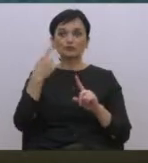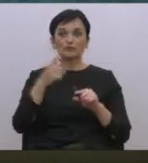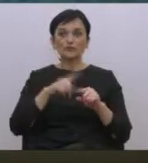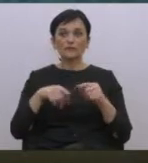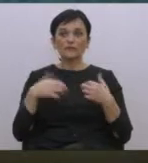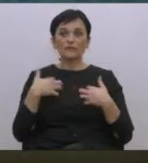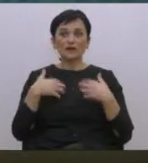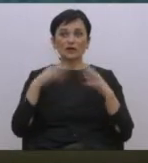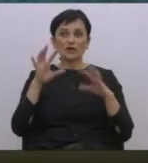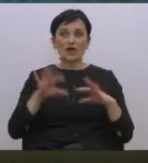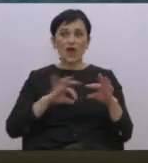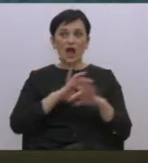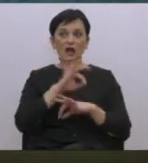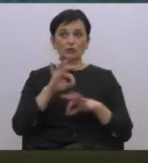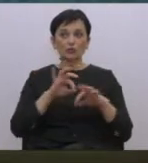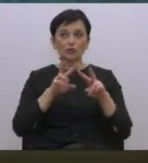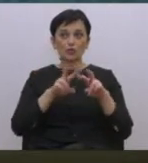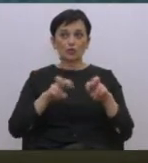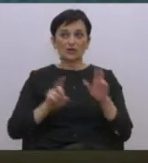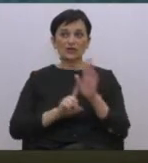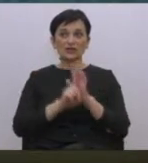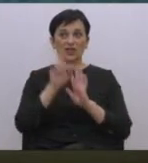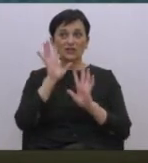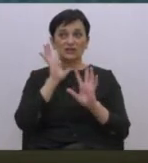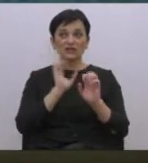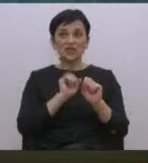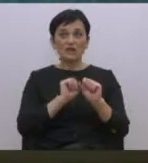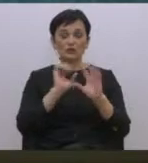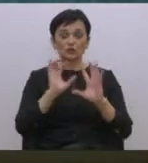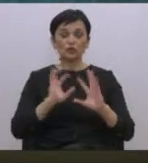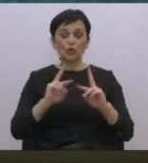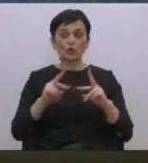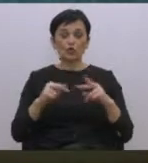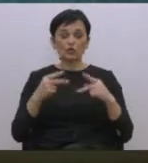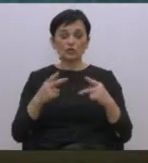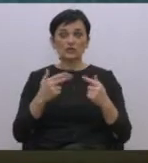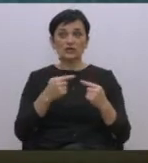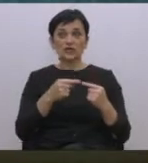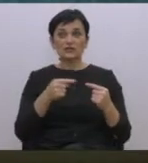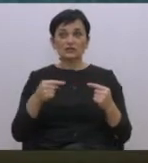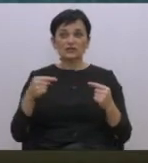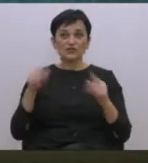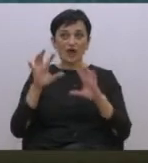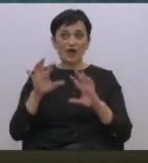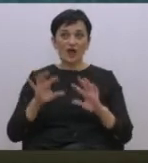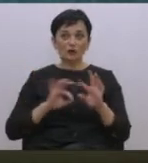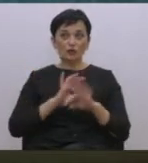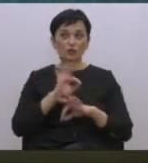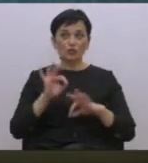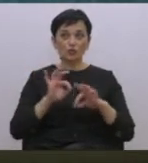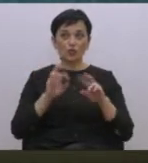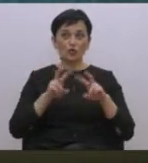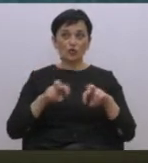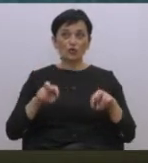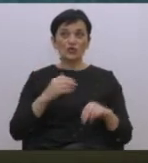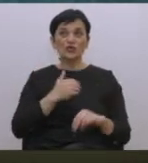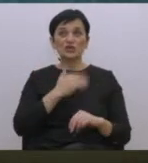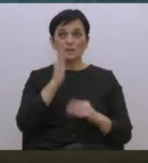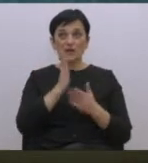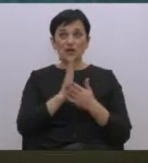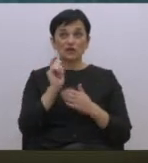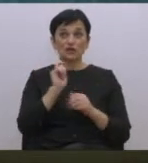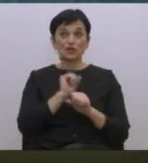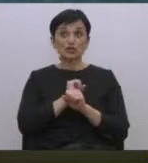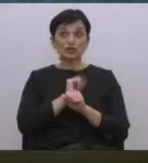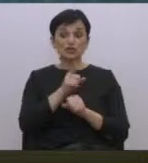e vulcanul proiectului, canumihilat, da, uite, tau da, tu scodești sulebis, da, scoada, da, care e vulcanul proiectului, canumihilat, imediat, o șesu nebam